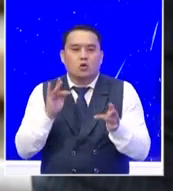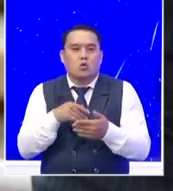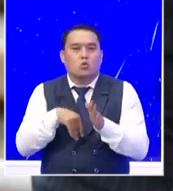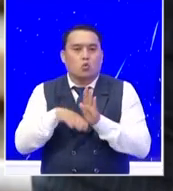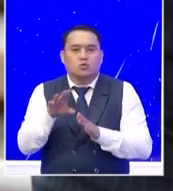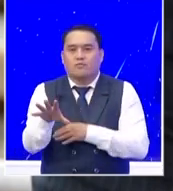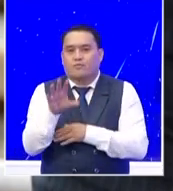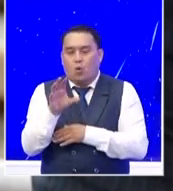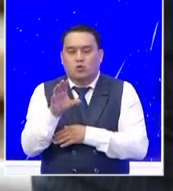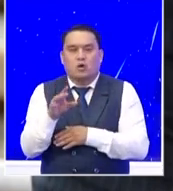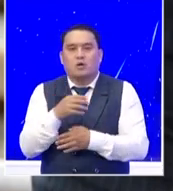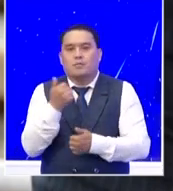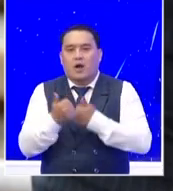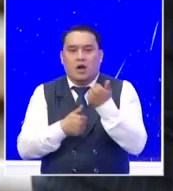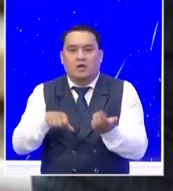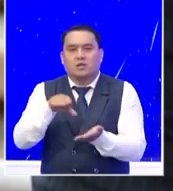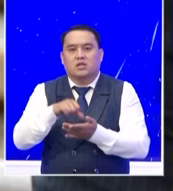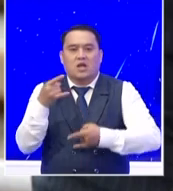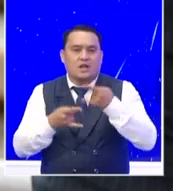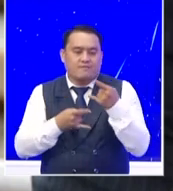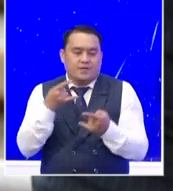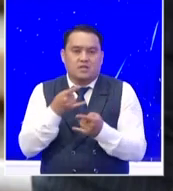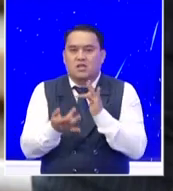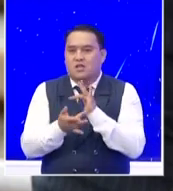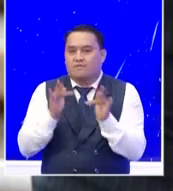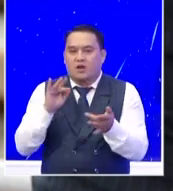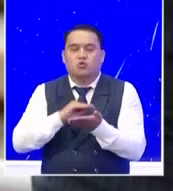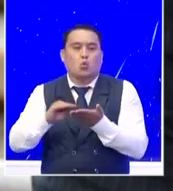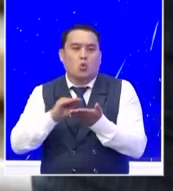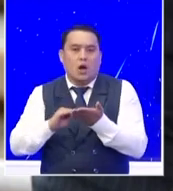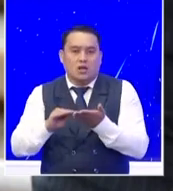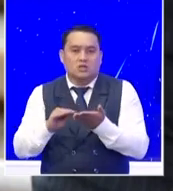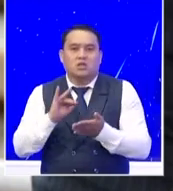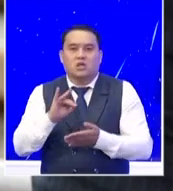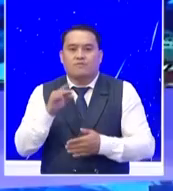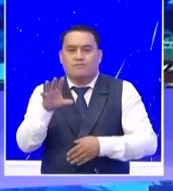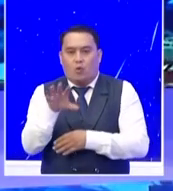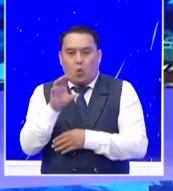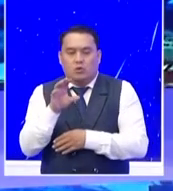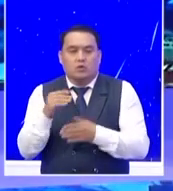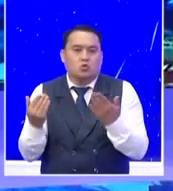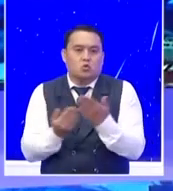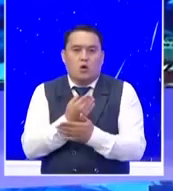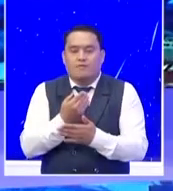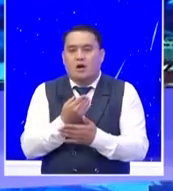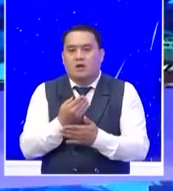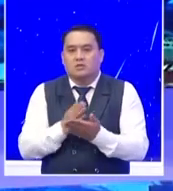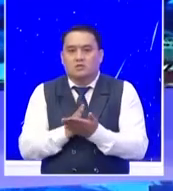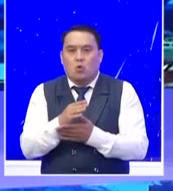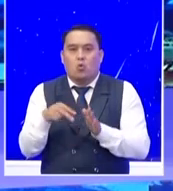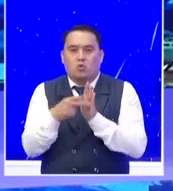үздік фотосурет. Байқауға телевизия, баспа, интернет журналистикасының және фотосуретшілер жаңа медиа